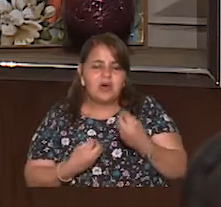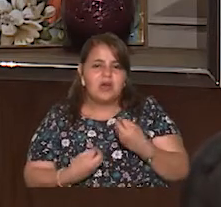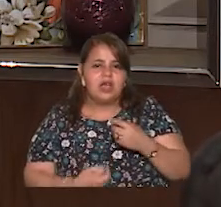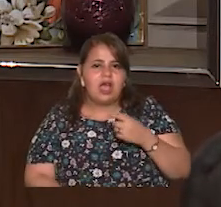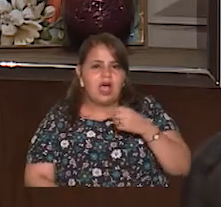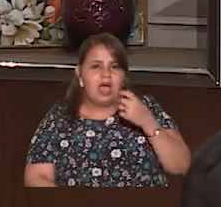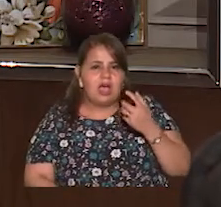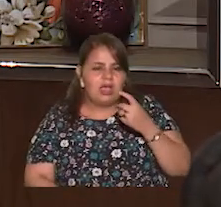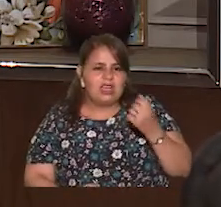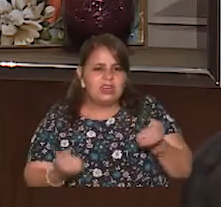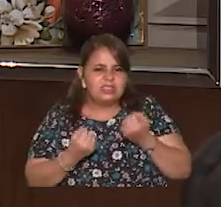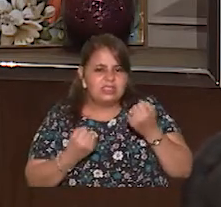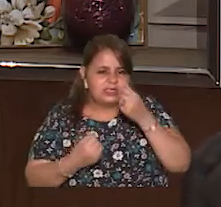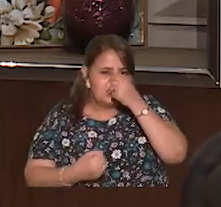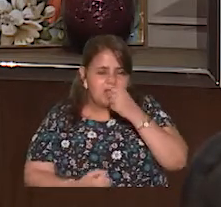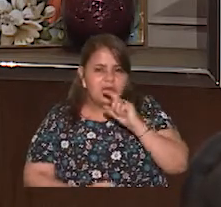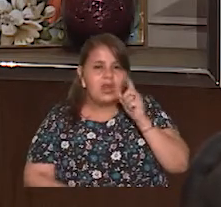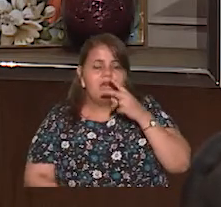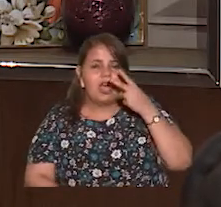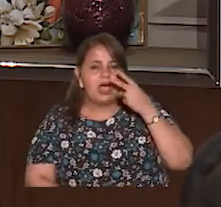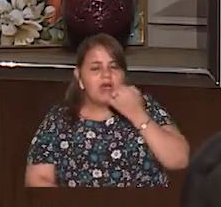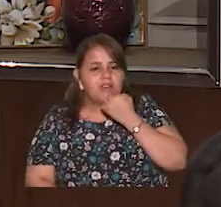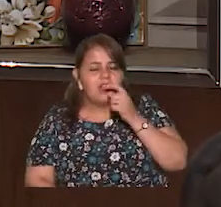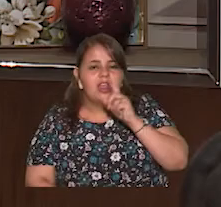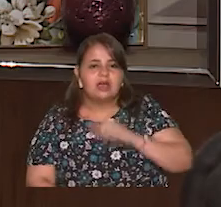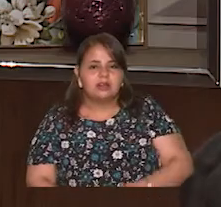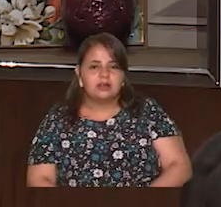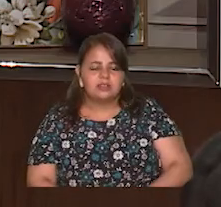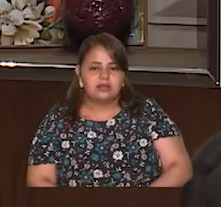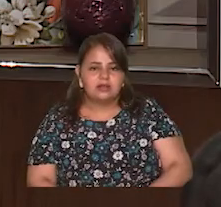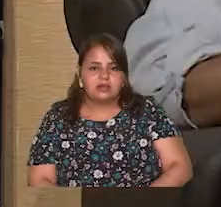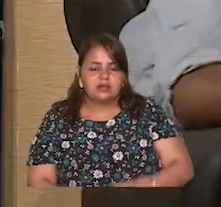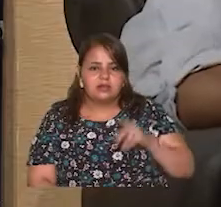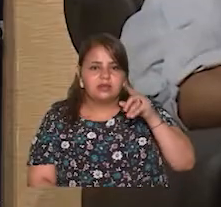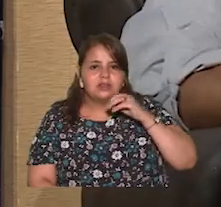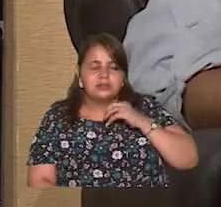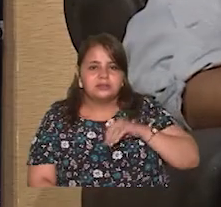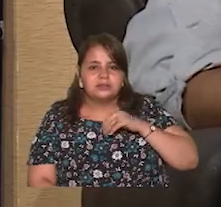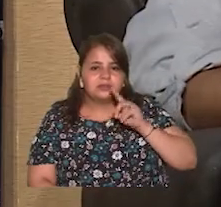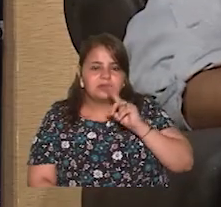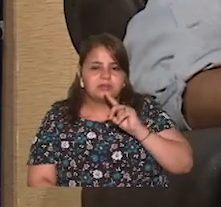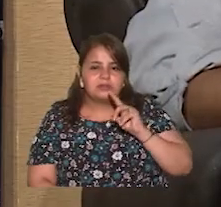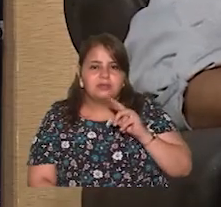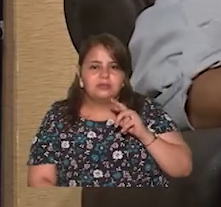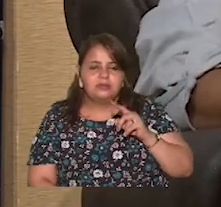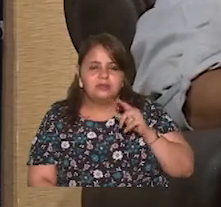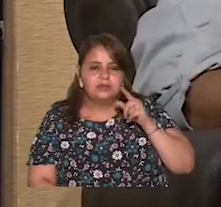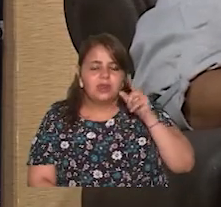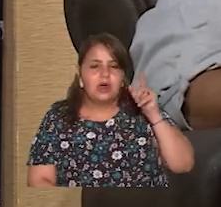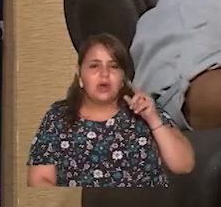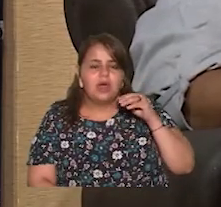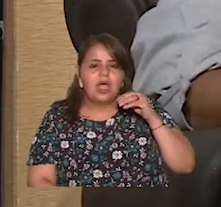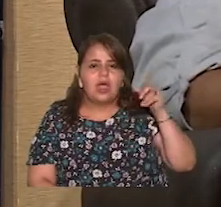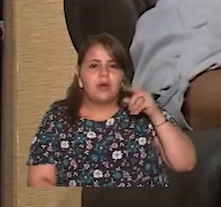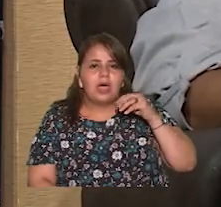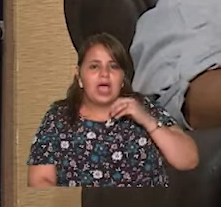تخطئه، إزاي برضو نقدر نطبق الوصية دي؟ مش عايز ارجع تاني واقول ان انا محتاج في